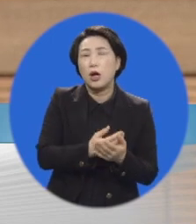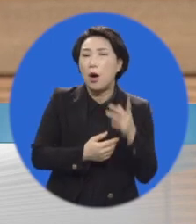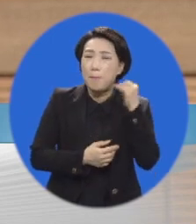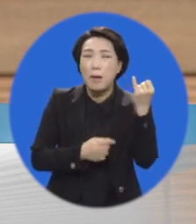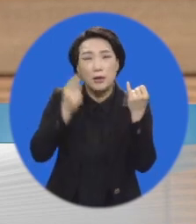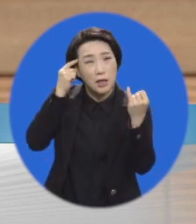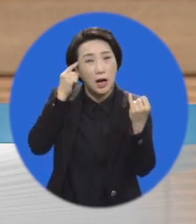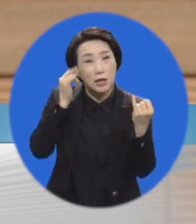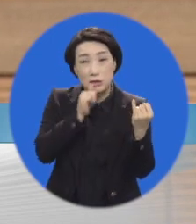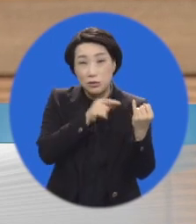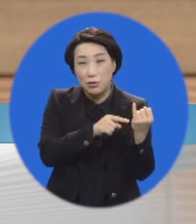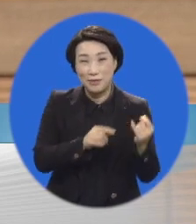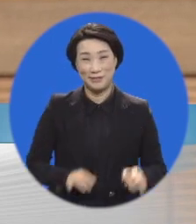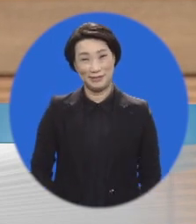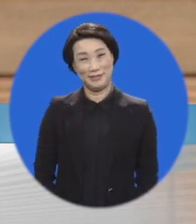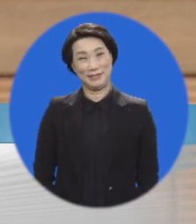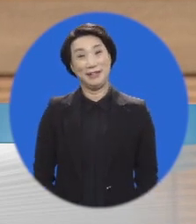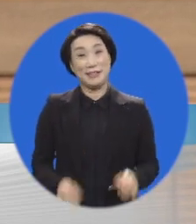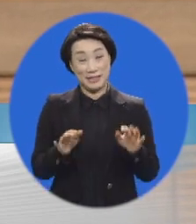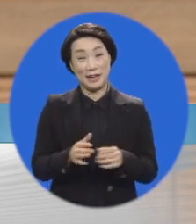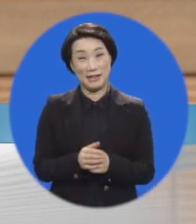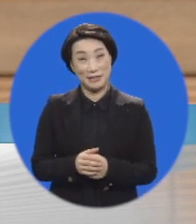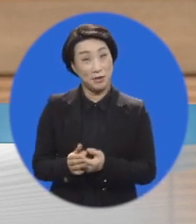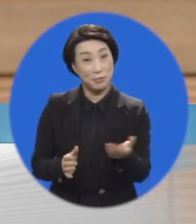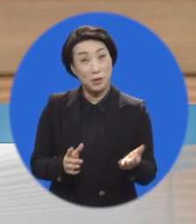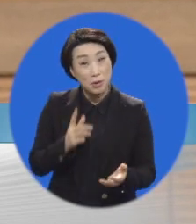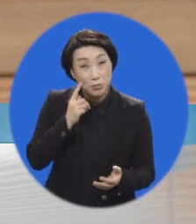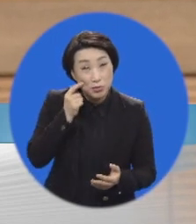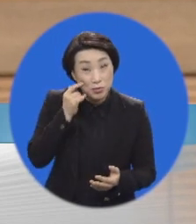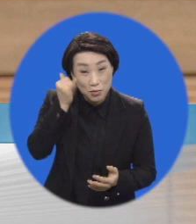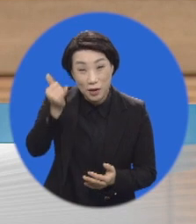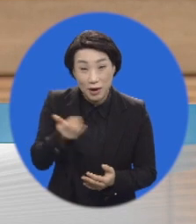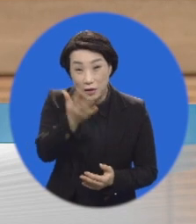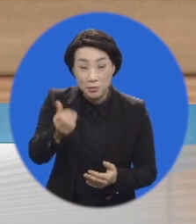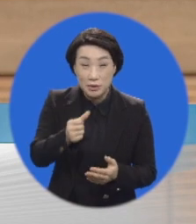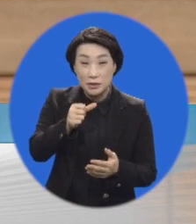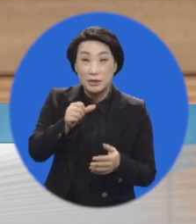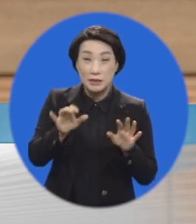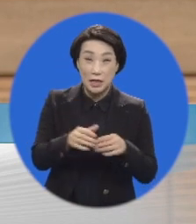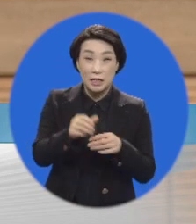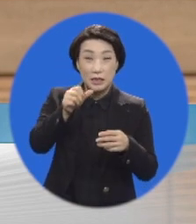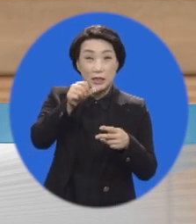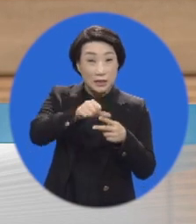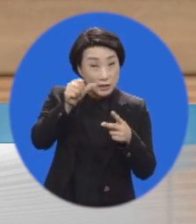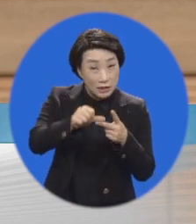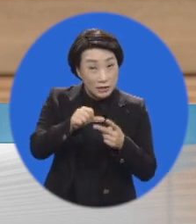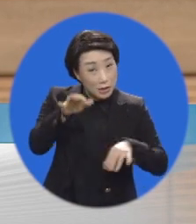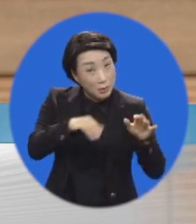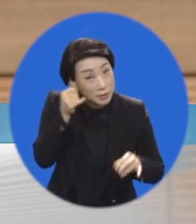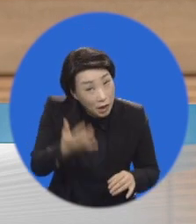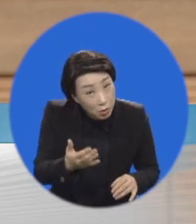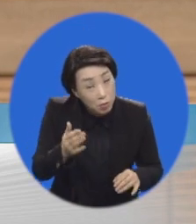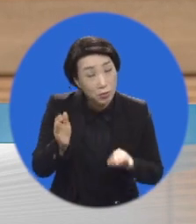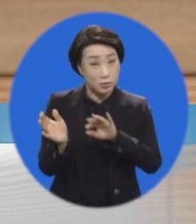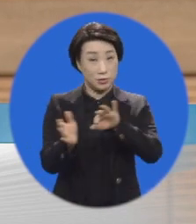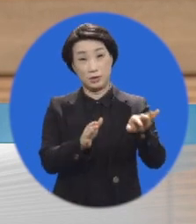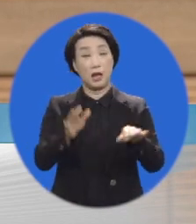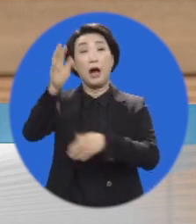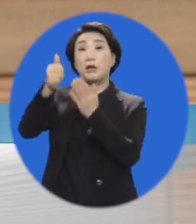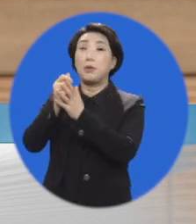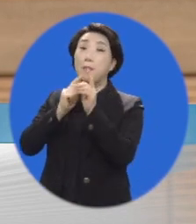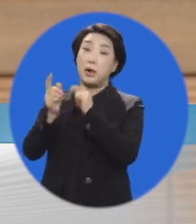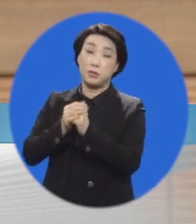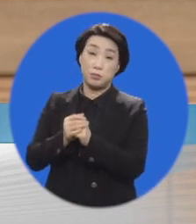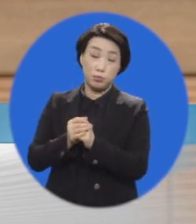말이오. 자 부모가 큰 자식 죽은 자식이 차별로 두었어. 근데 하나님 말씀 앞에는